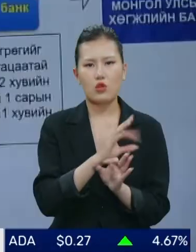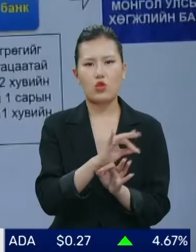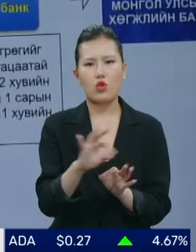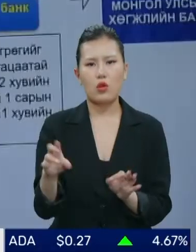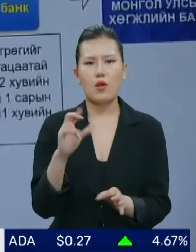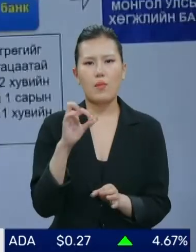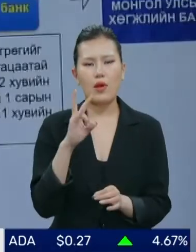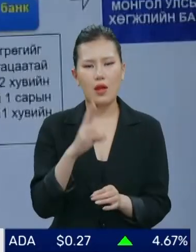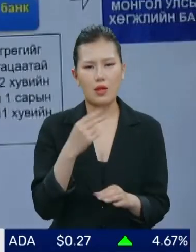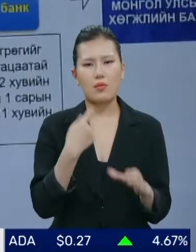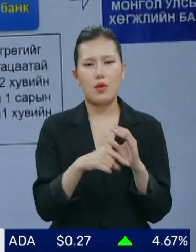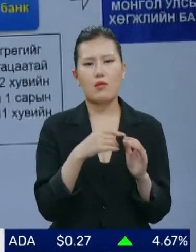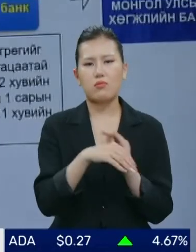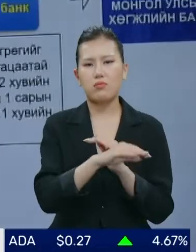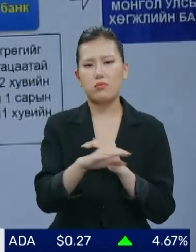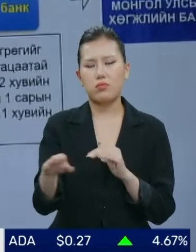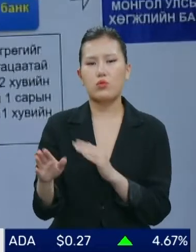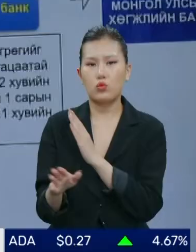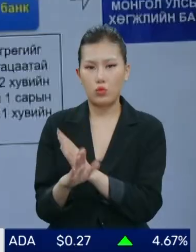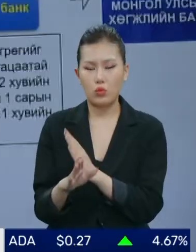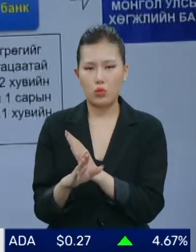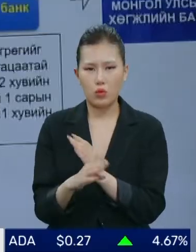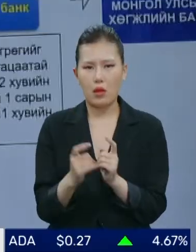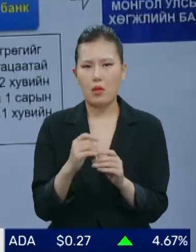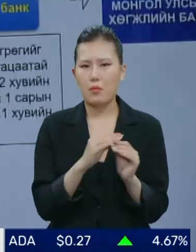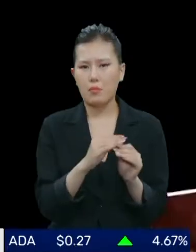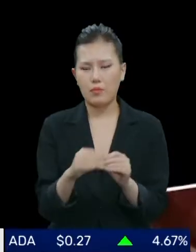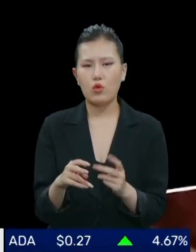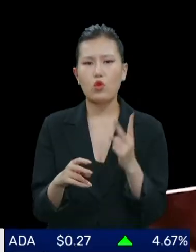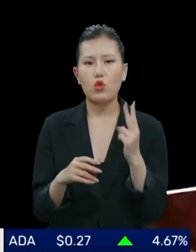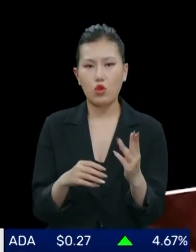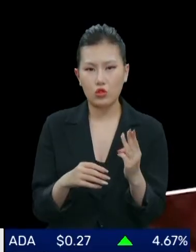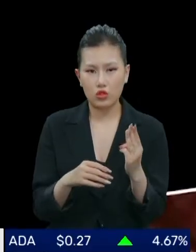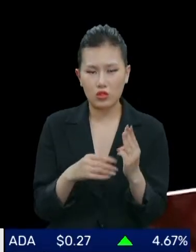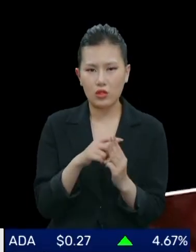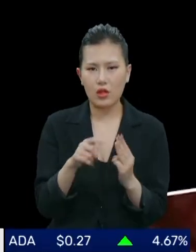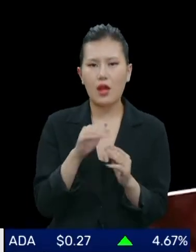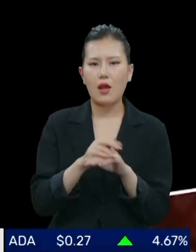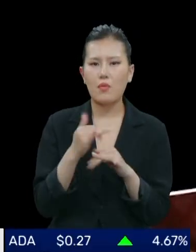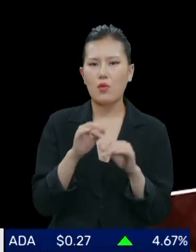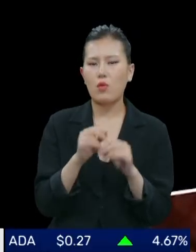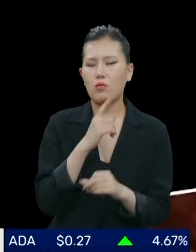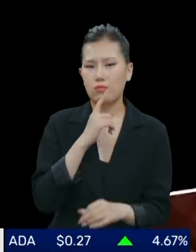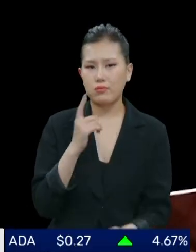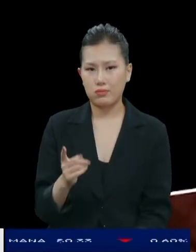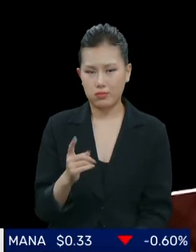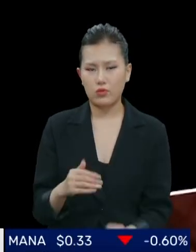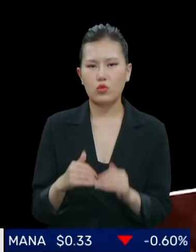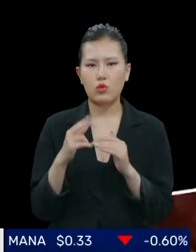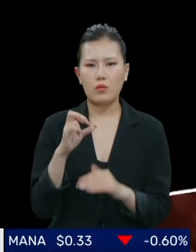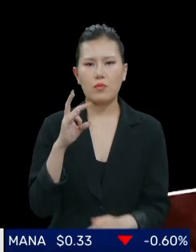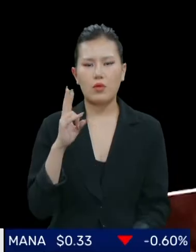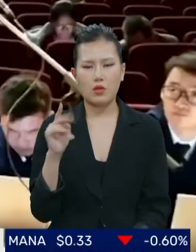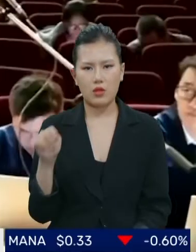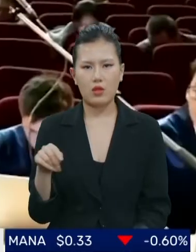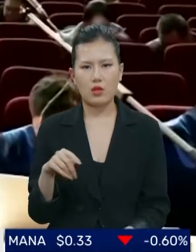тодорхой хугацаа зааж мэйл явуулсан. За үүнээс 2 банк нь хадгаламж байршуулах боломжтой гэсэн хариу ирүүлж, эцэст нь Хөгжлийн банкнаас 2018 оны 12 дугаар